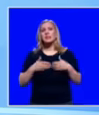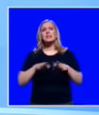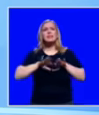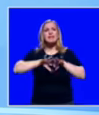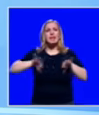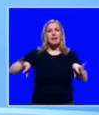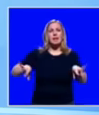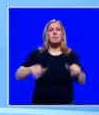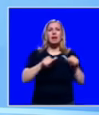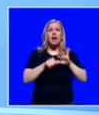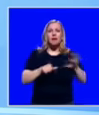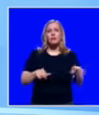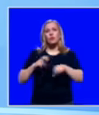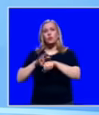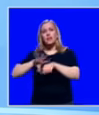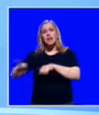десни, русофили,